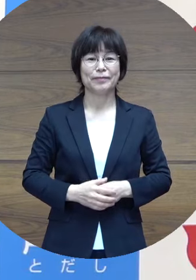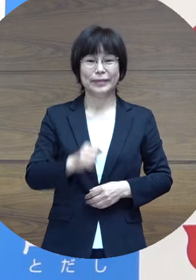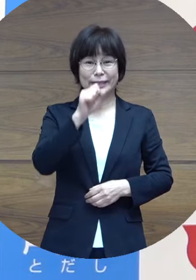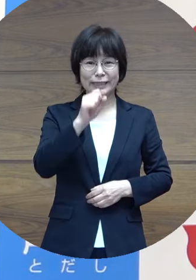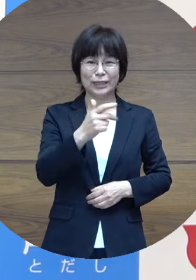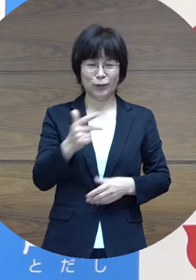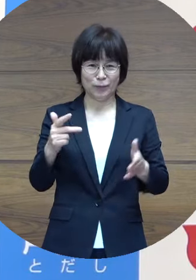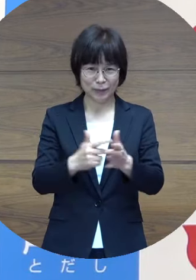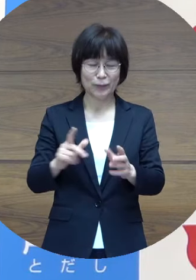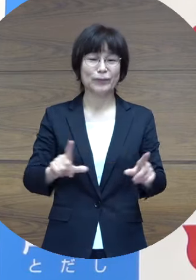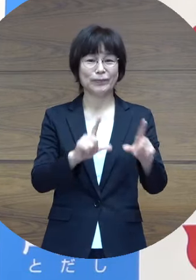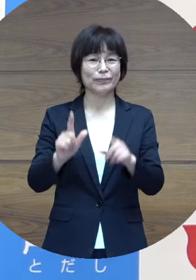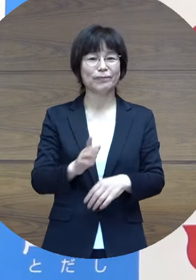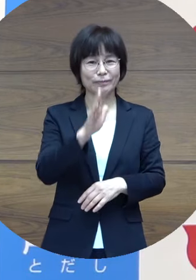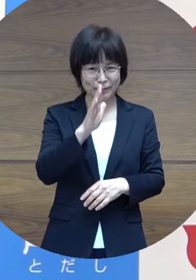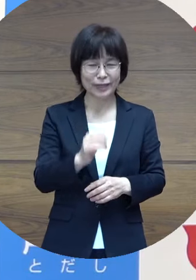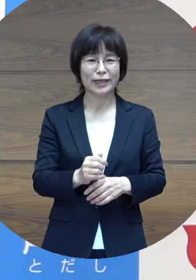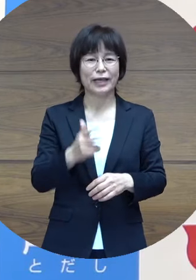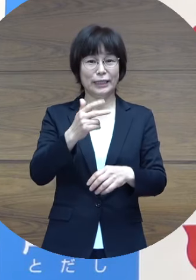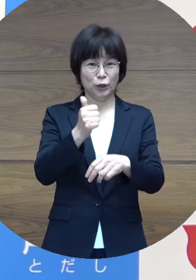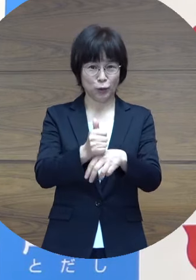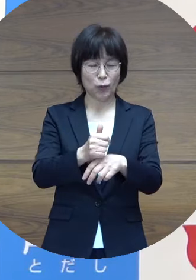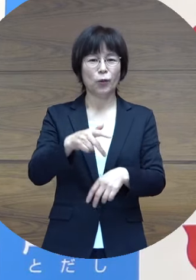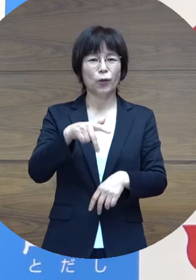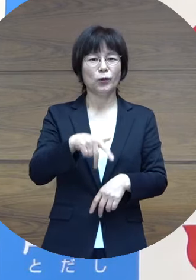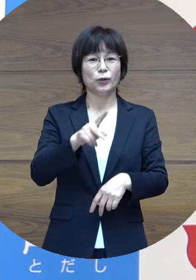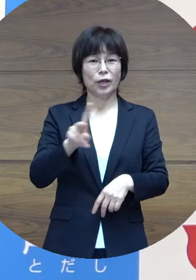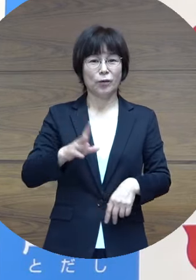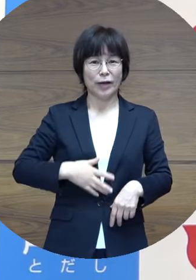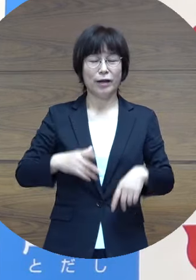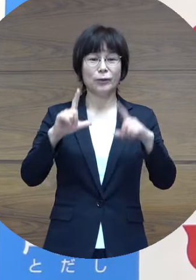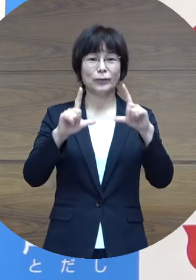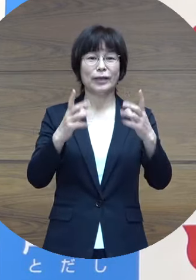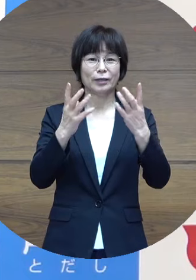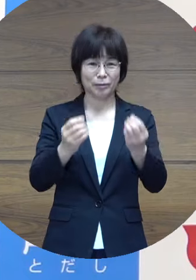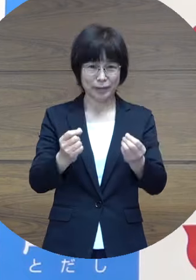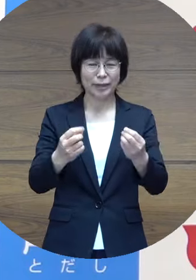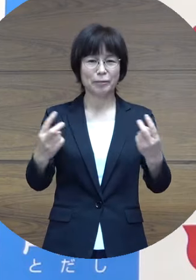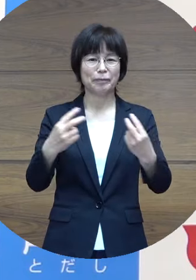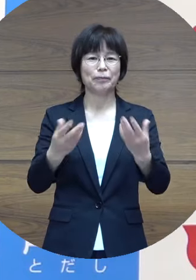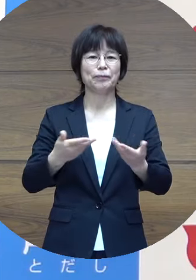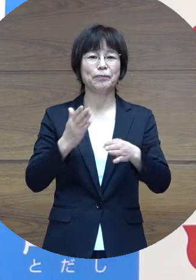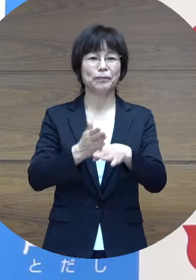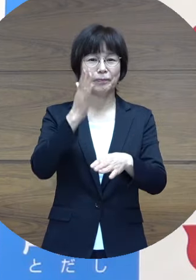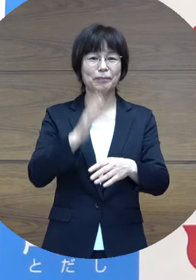お過ごしください。戸田市長の菅原文人でした。ご視聴ありがとうございました。